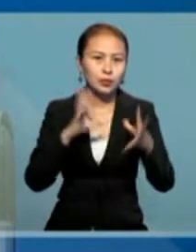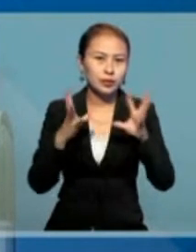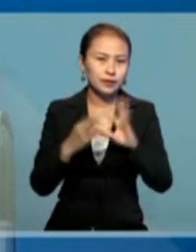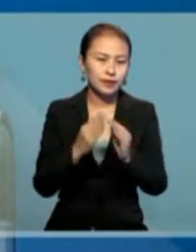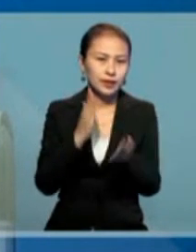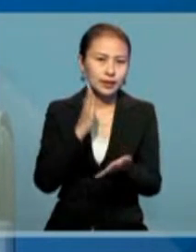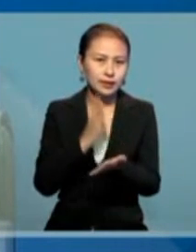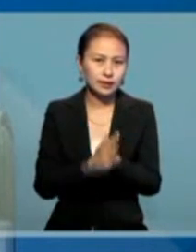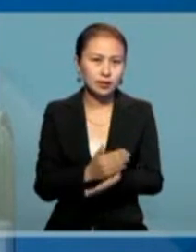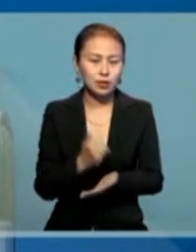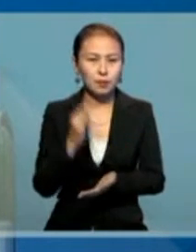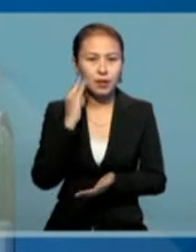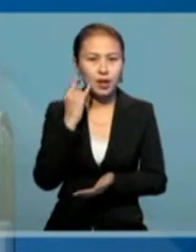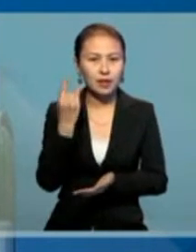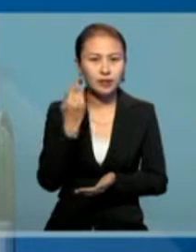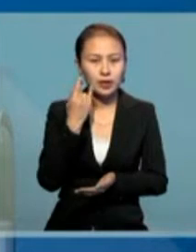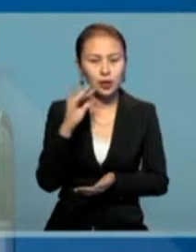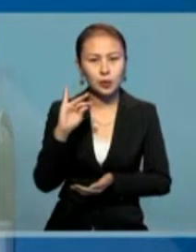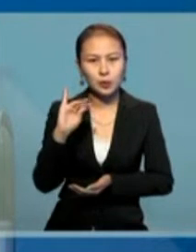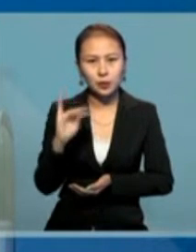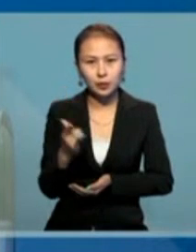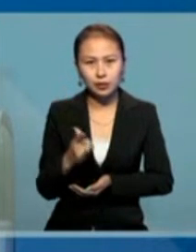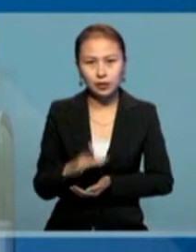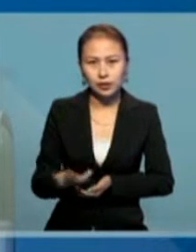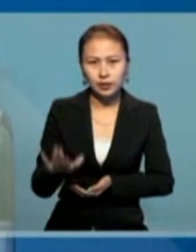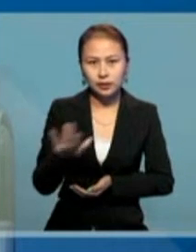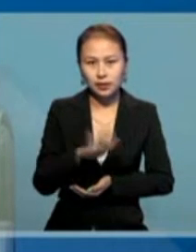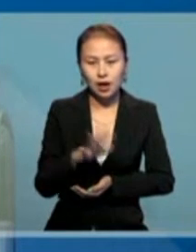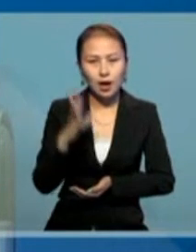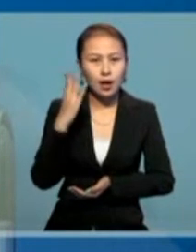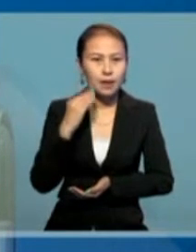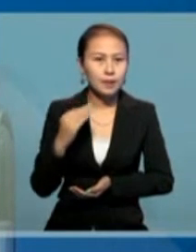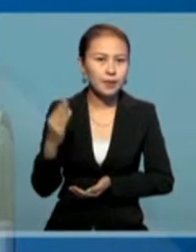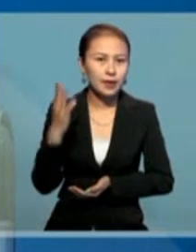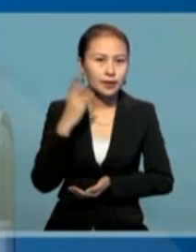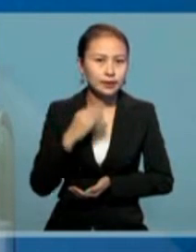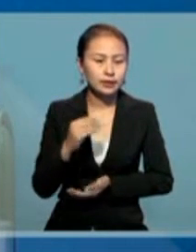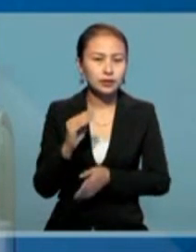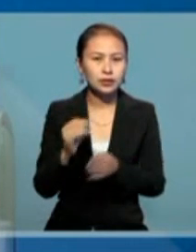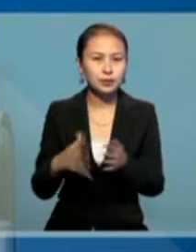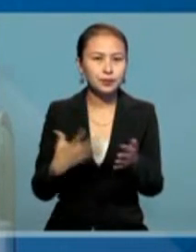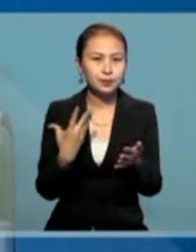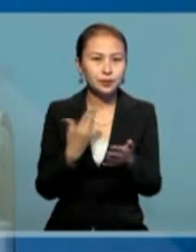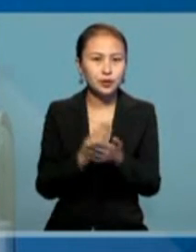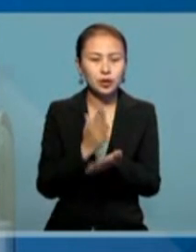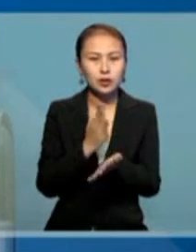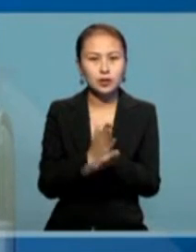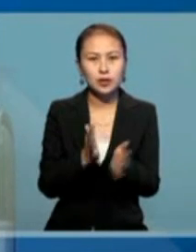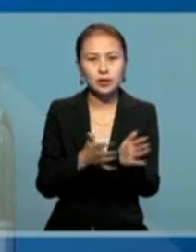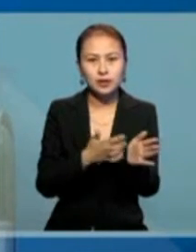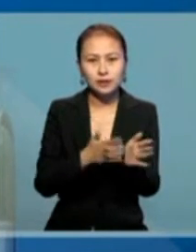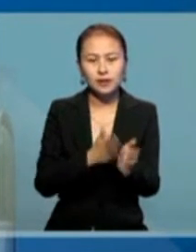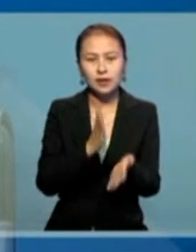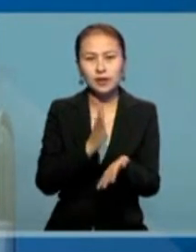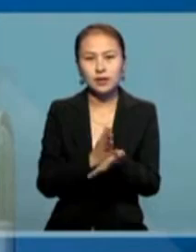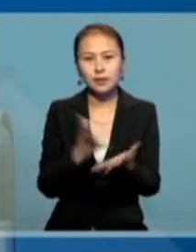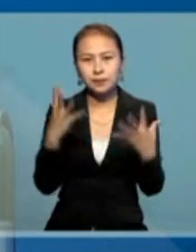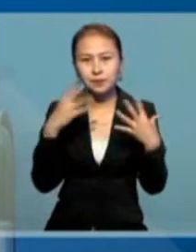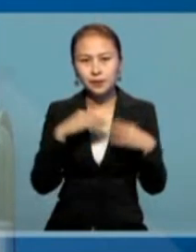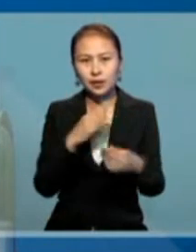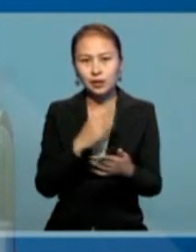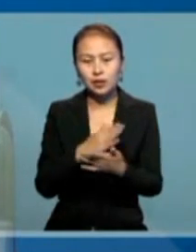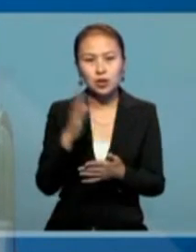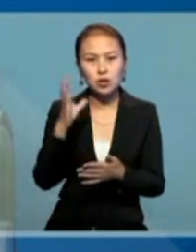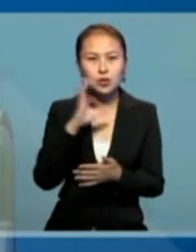бар. Мәселен, Павлодар, оңтүстік Қазақстан облыстары мен Алматы. Сондай-ақ қаржыландыруды кеміткендерді де көріп отырмыз. Ол солтүстік